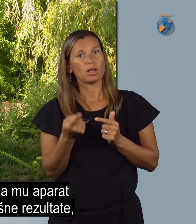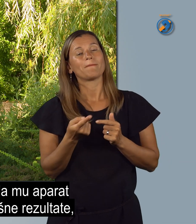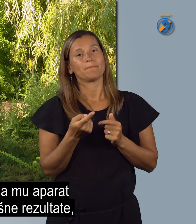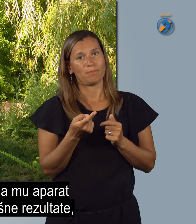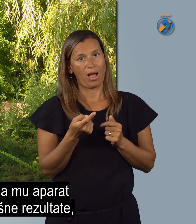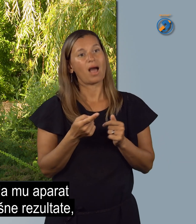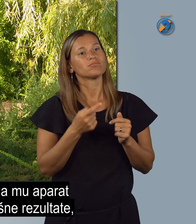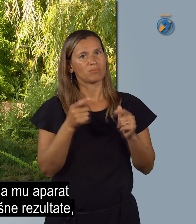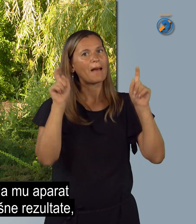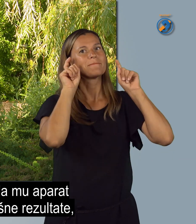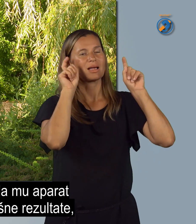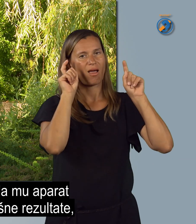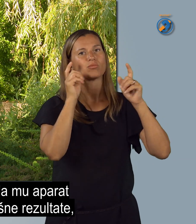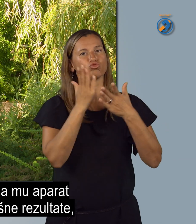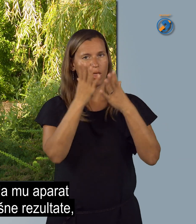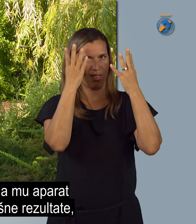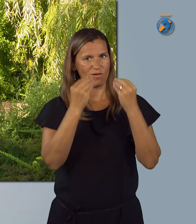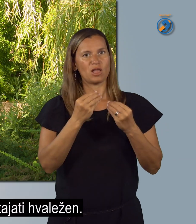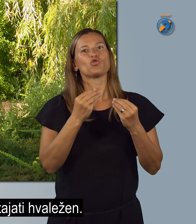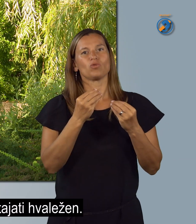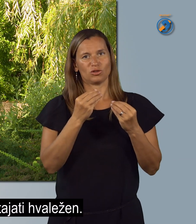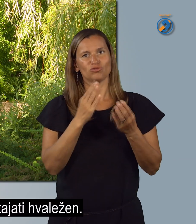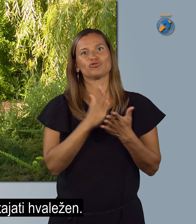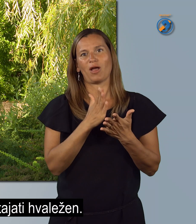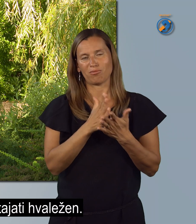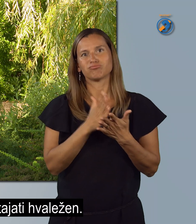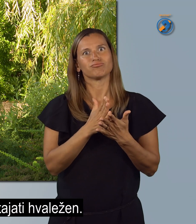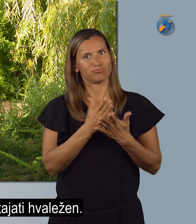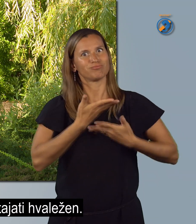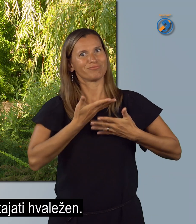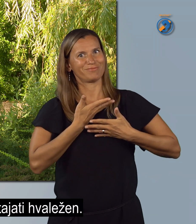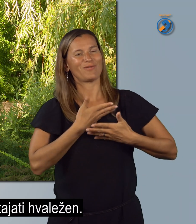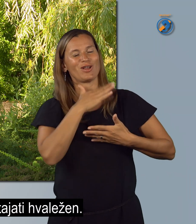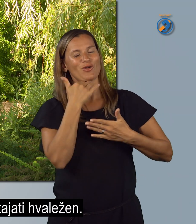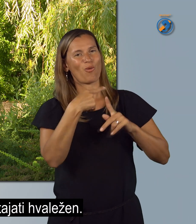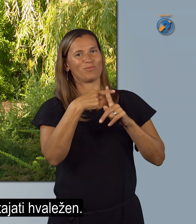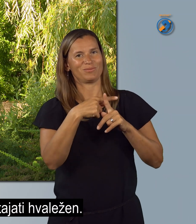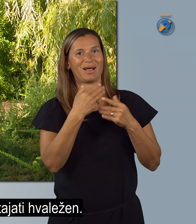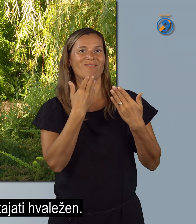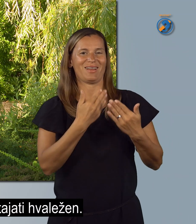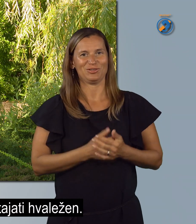potem aparat takšne rezultate, da mu prične postajati hvaležen.